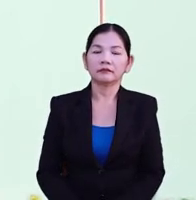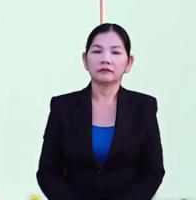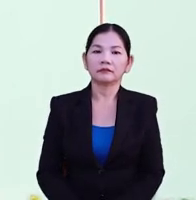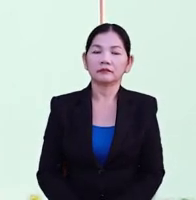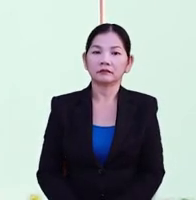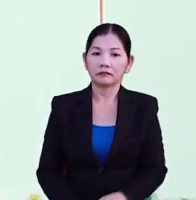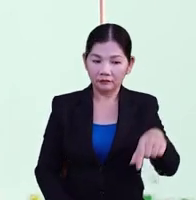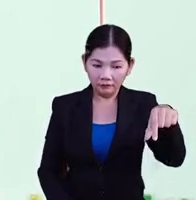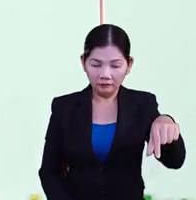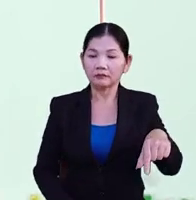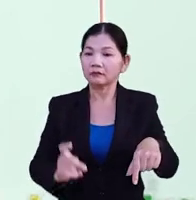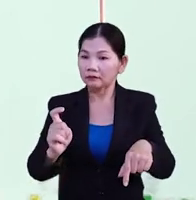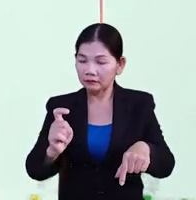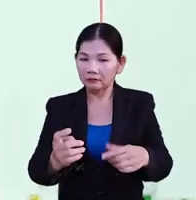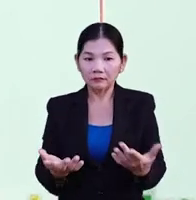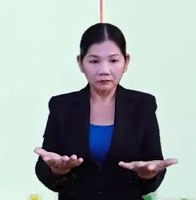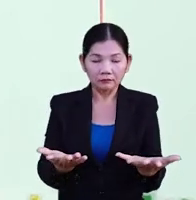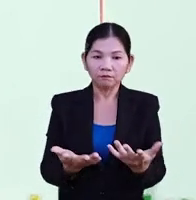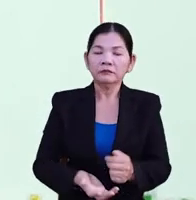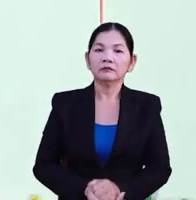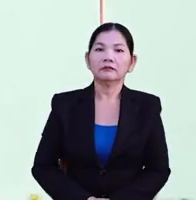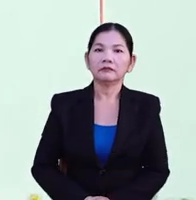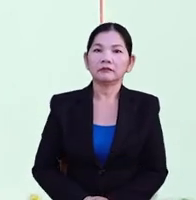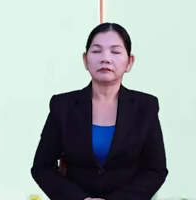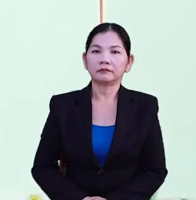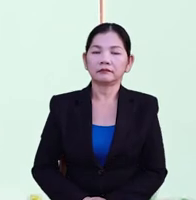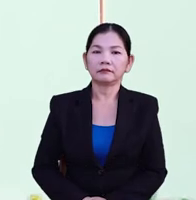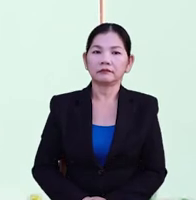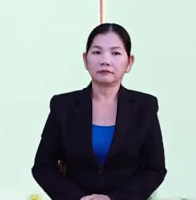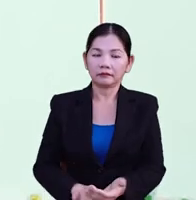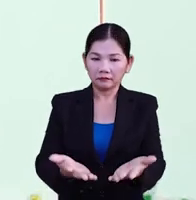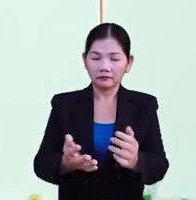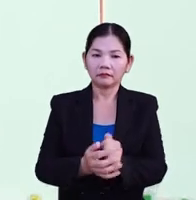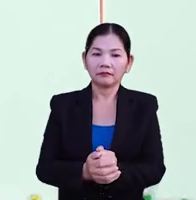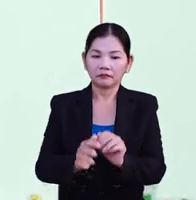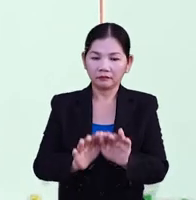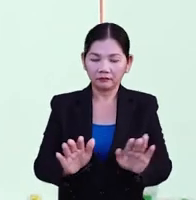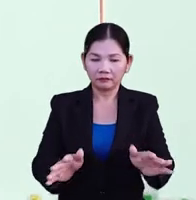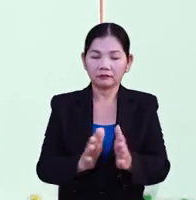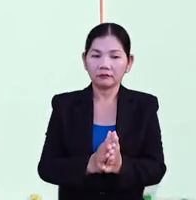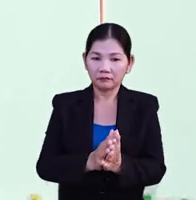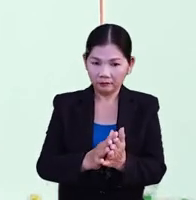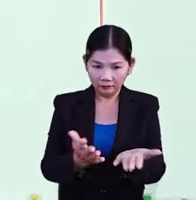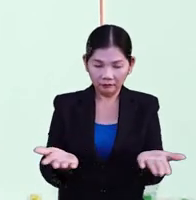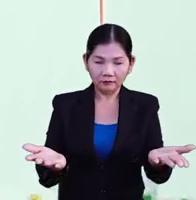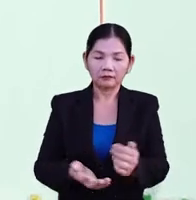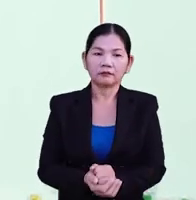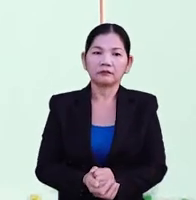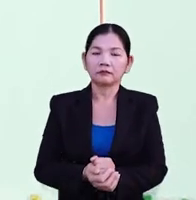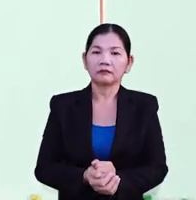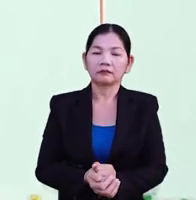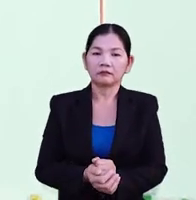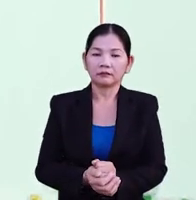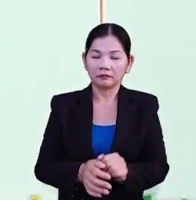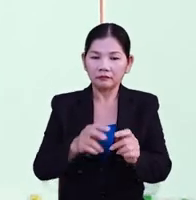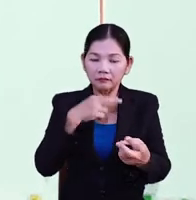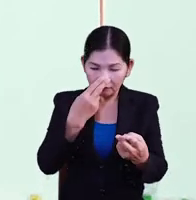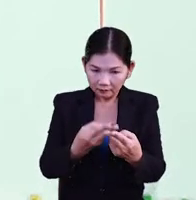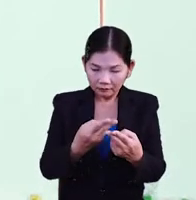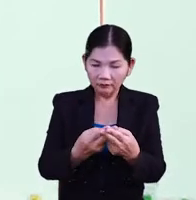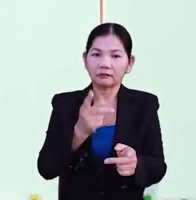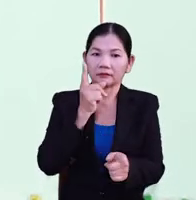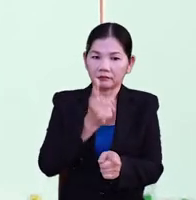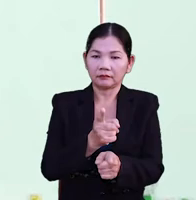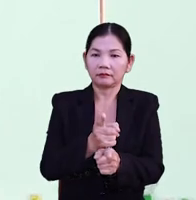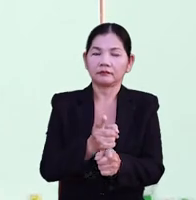កឬខកូនចាតោះឥឡូវនេះសូមទៀងផ្ទាត់ជាមួយអ្នកគ្រូទាំងអស់គ្នាថាតើកូនឆ្លើយបានត្រឹម